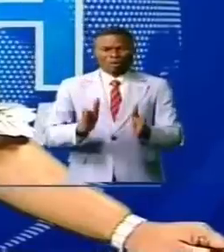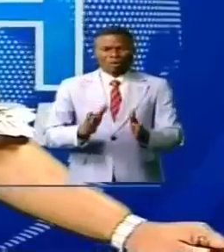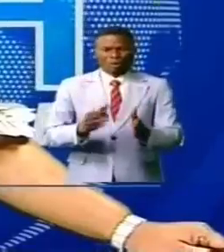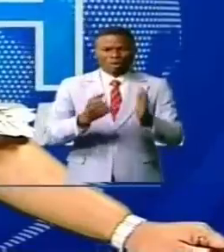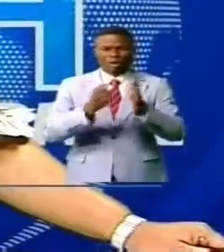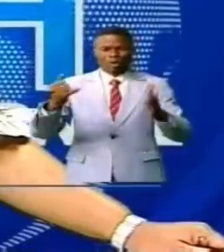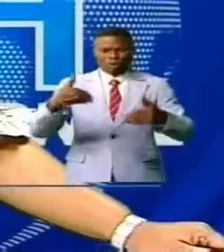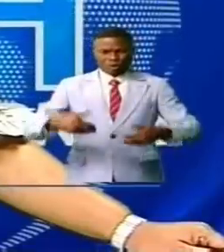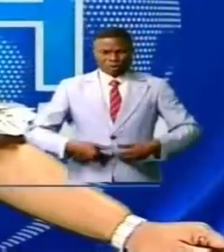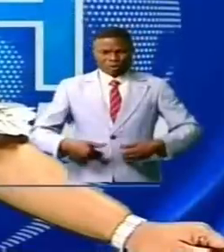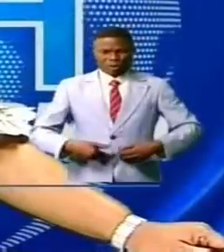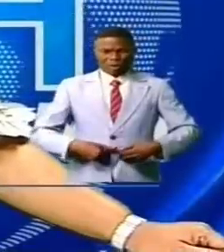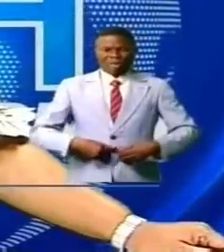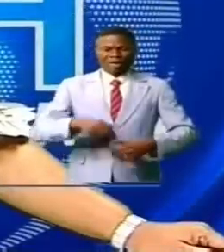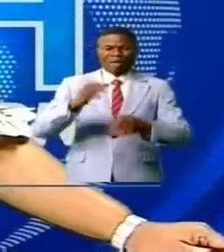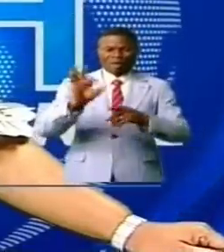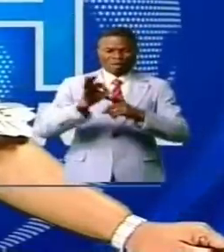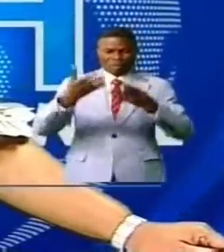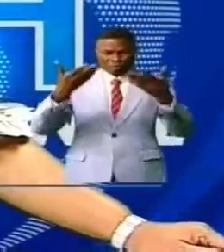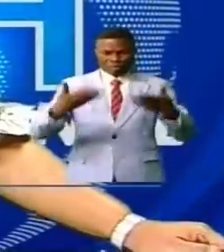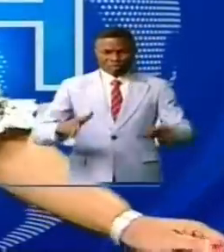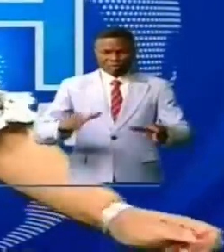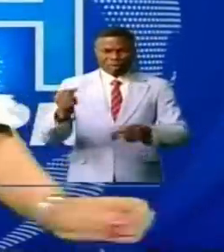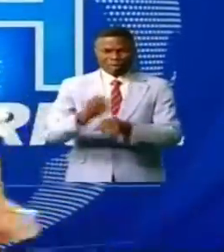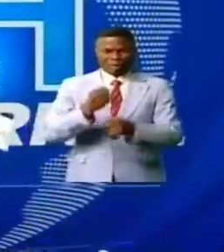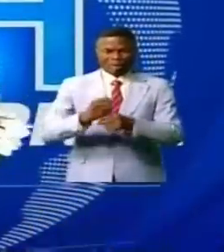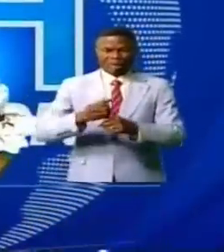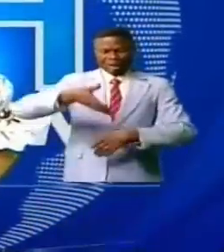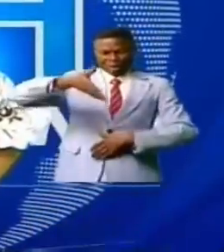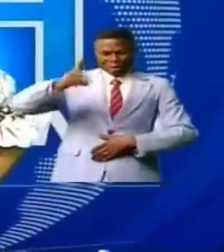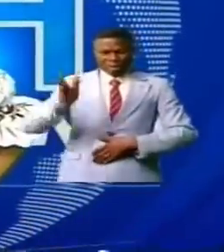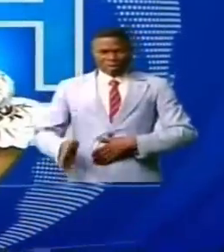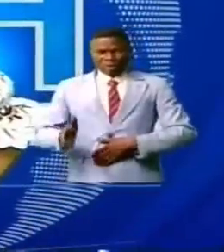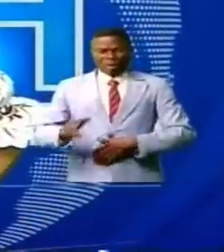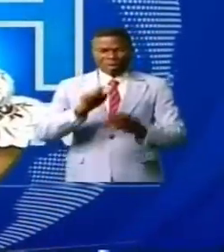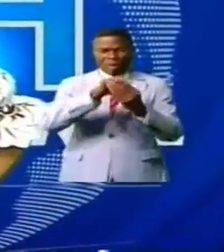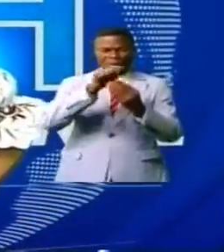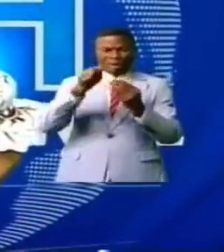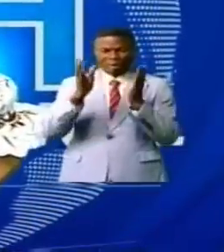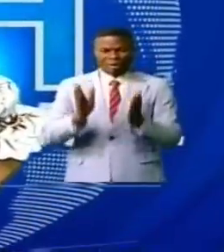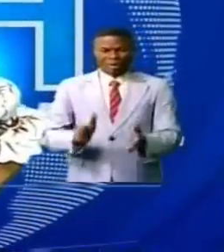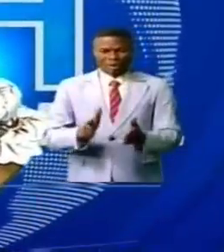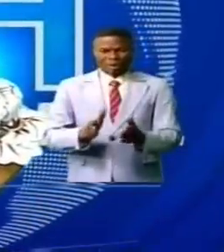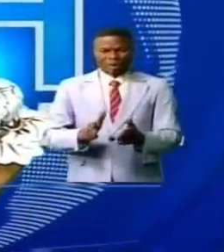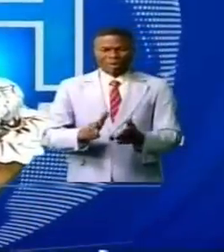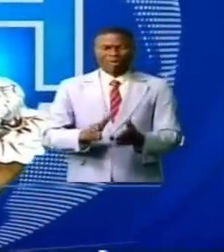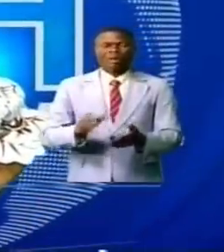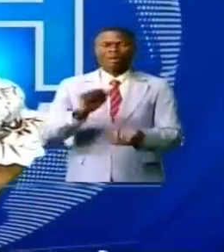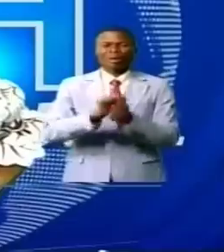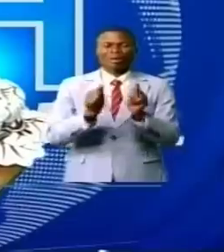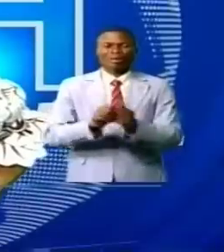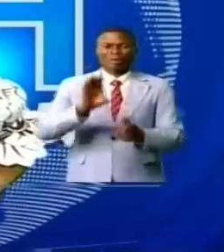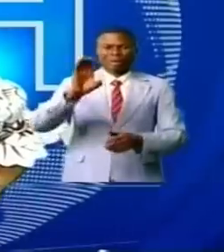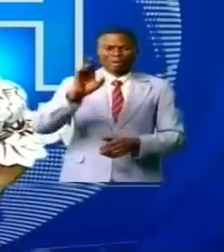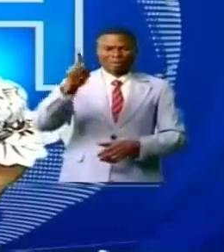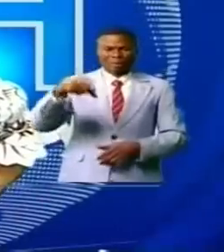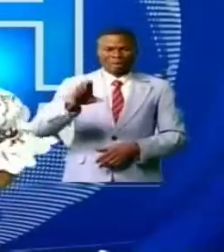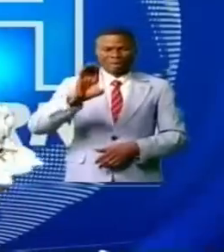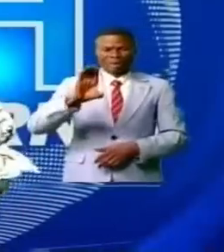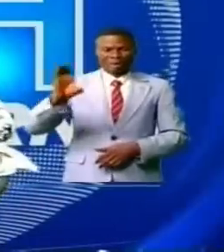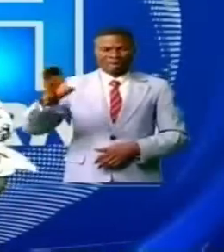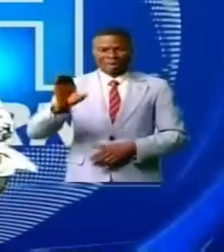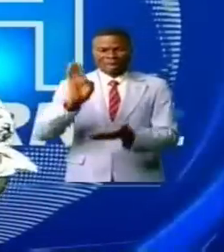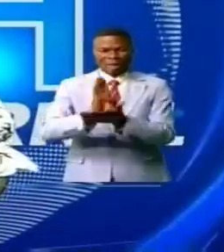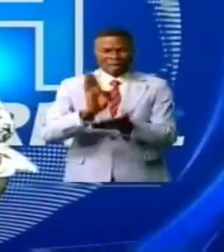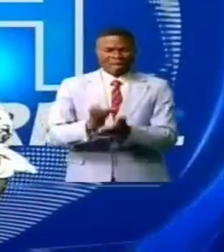60 jeunes viennent de boucler leur formation professionnelle spécialisée en comptabilité et branche connexe au CPCC. La remise des